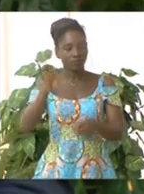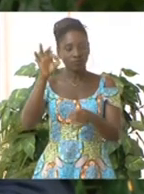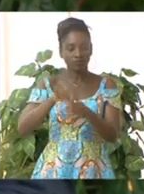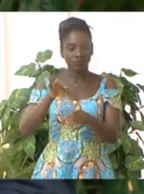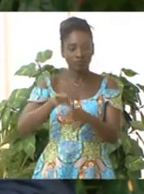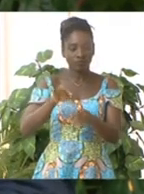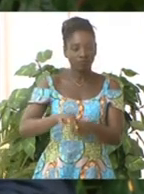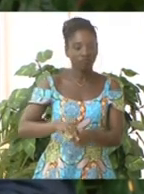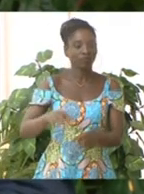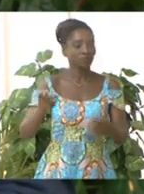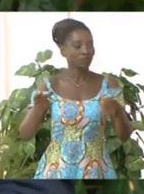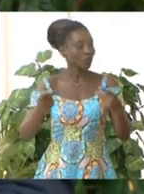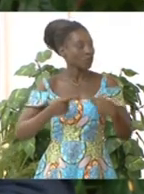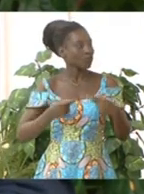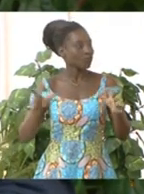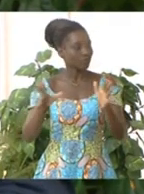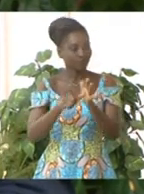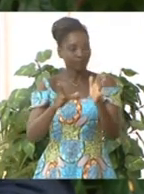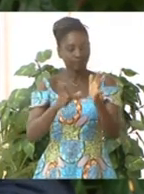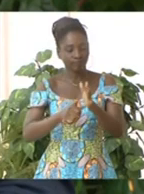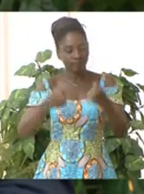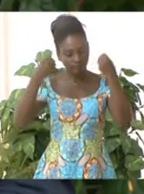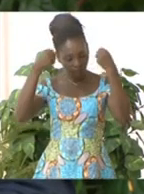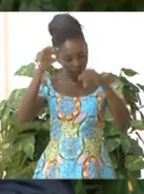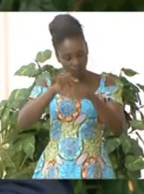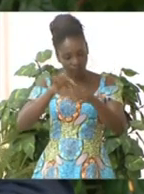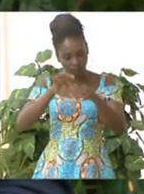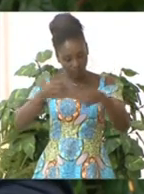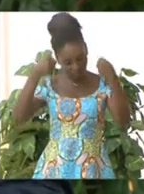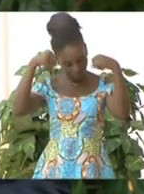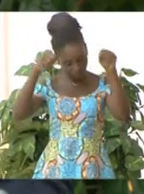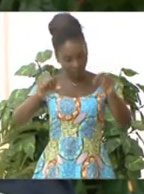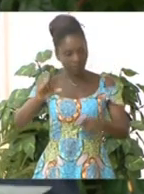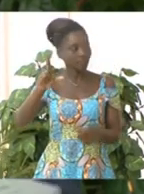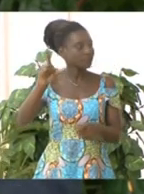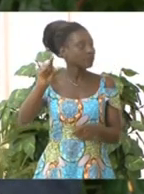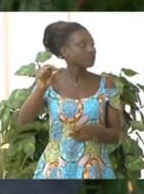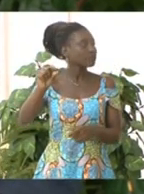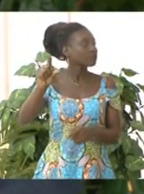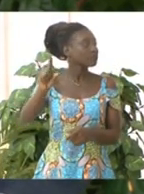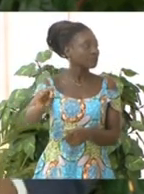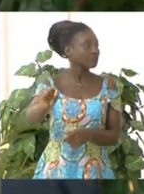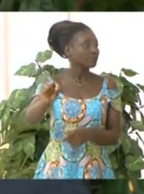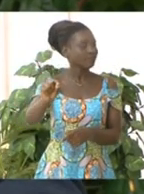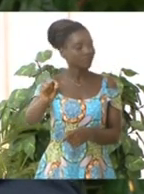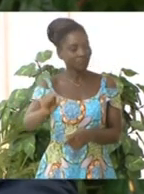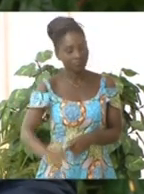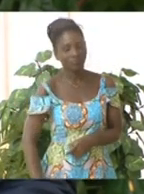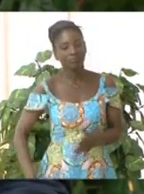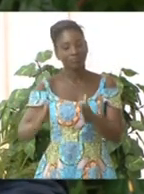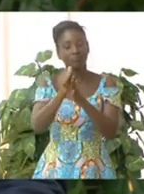d'astreinte en vue de l'élection du président de la République en 2020. Article